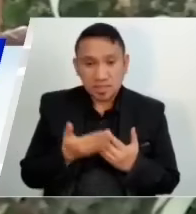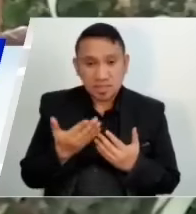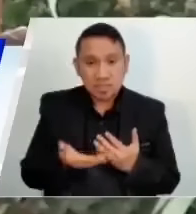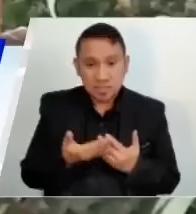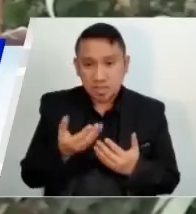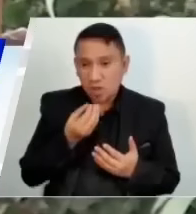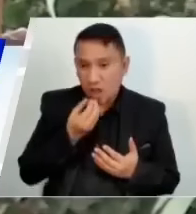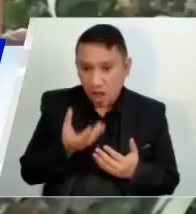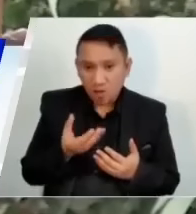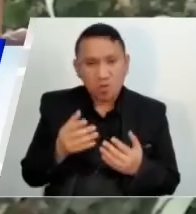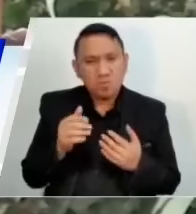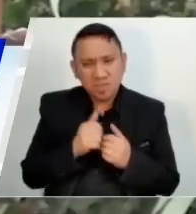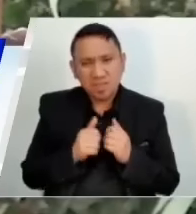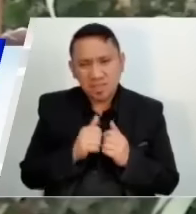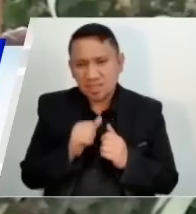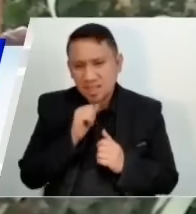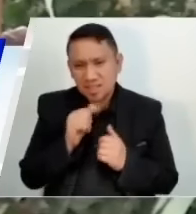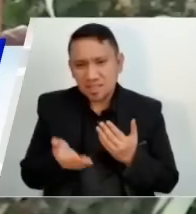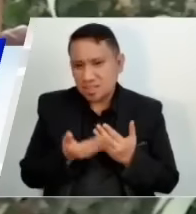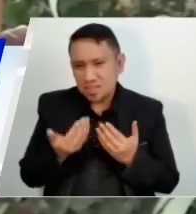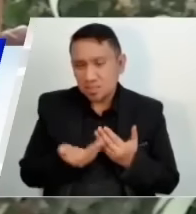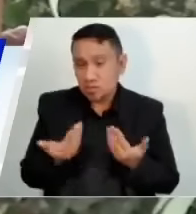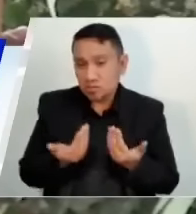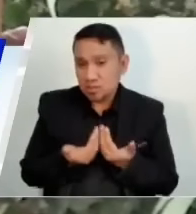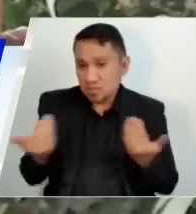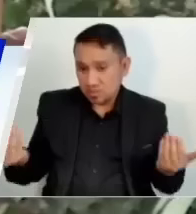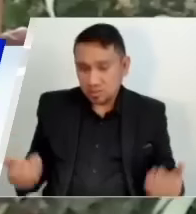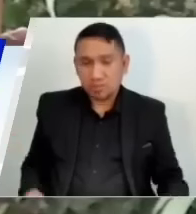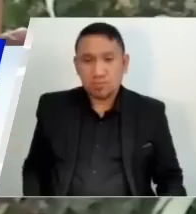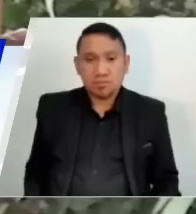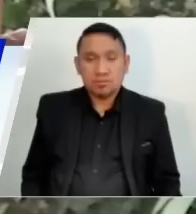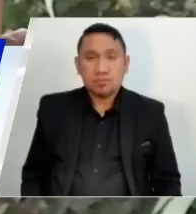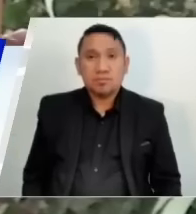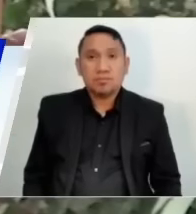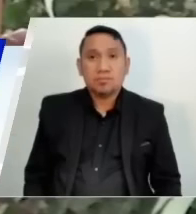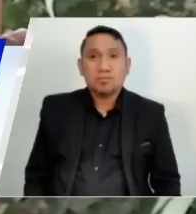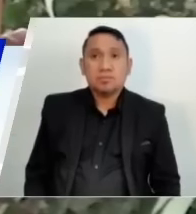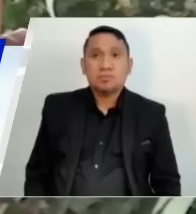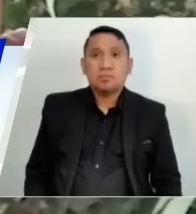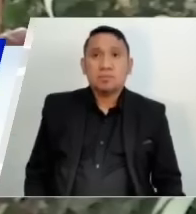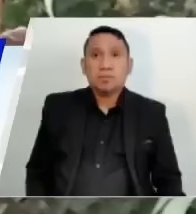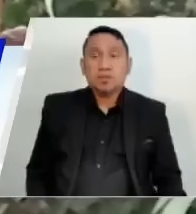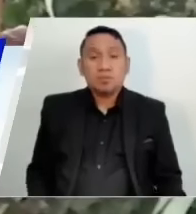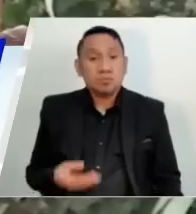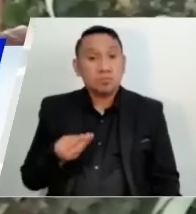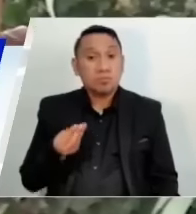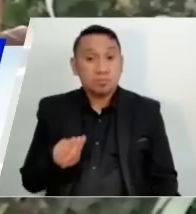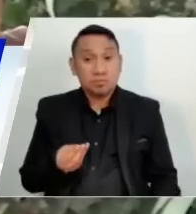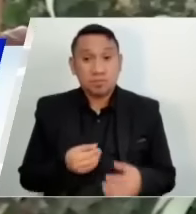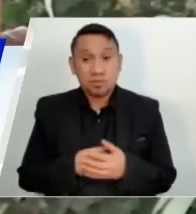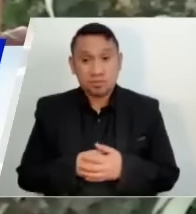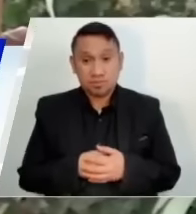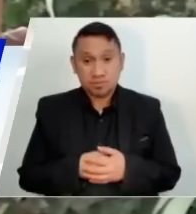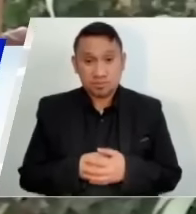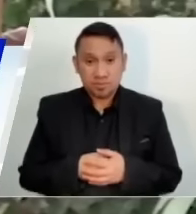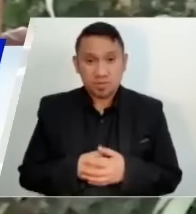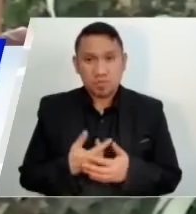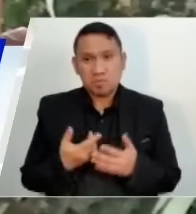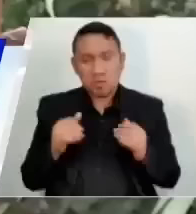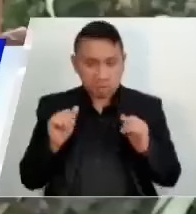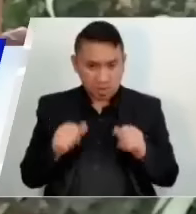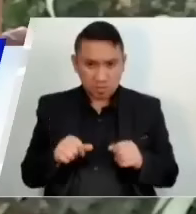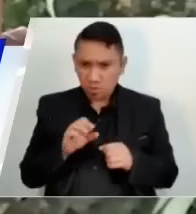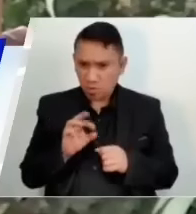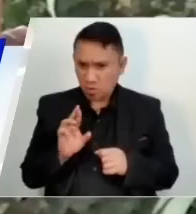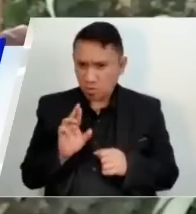konti lang na doubt na ready na ba ako o kaya ko na ba to o magiging masaya ba